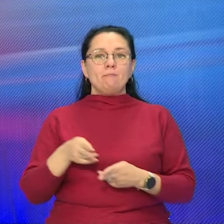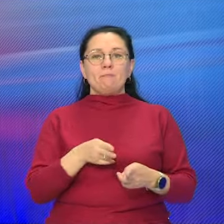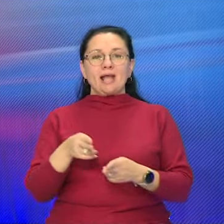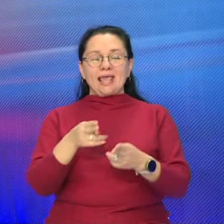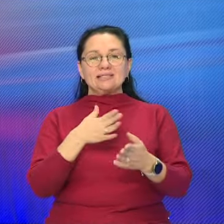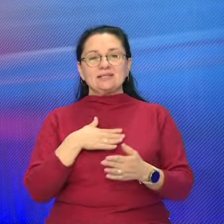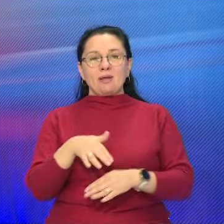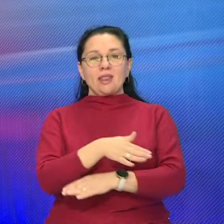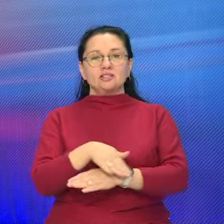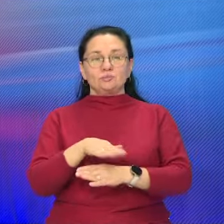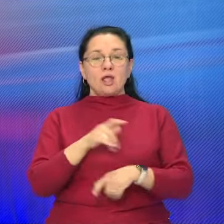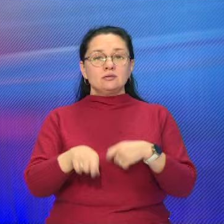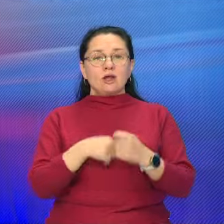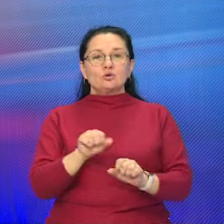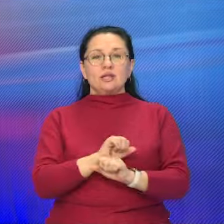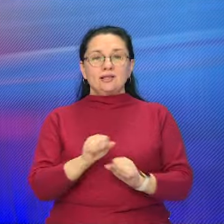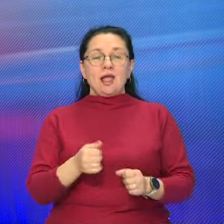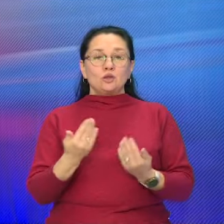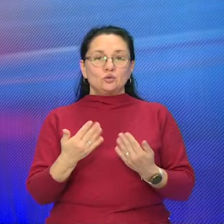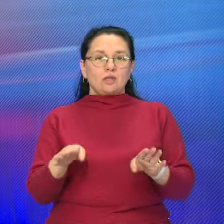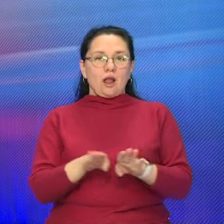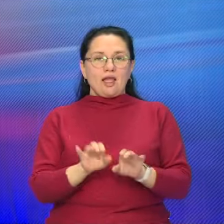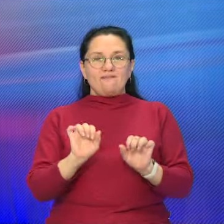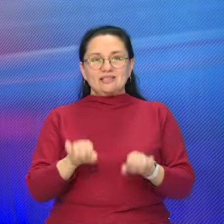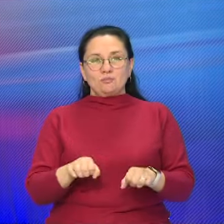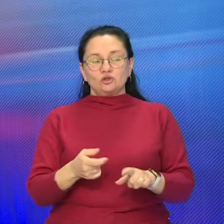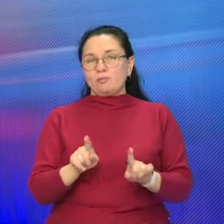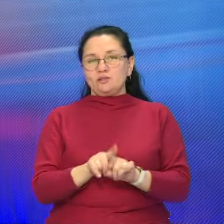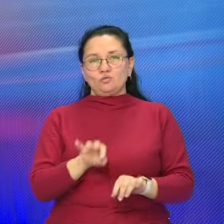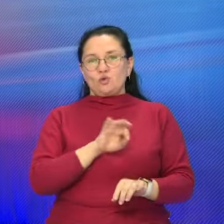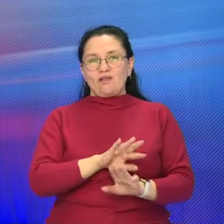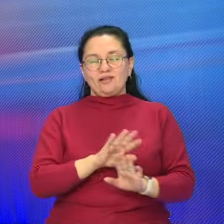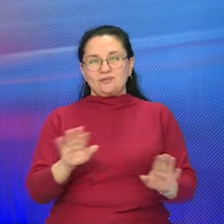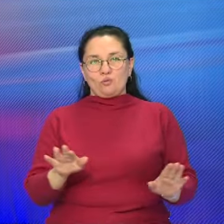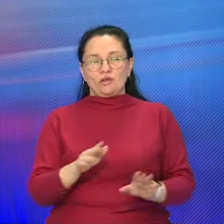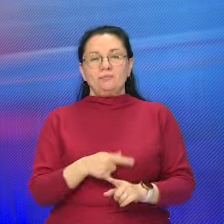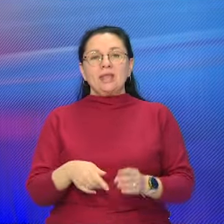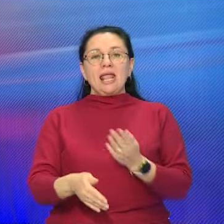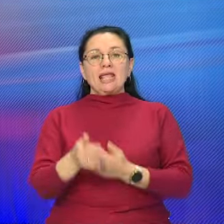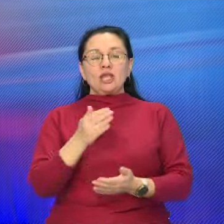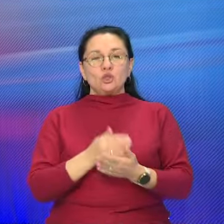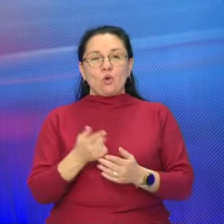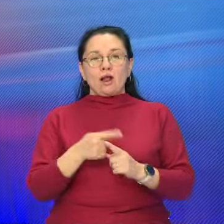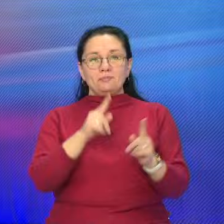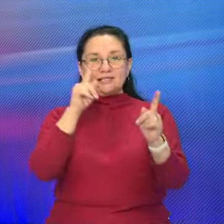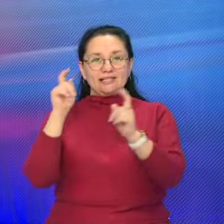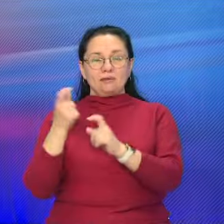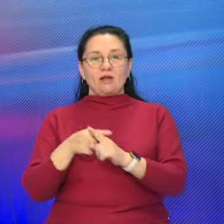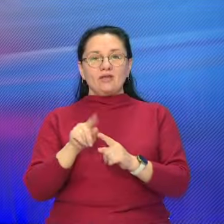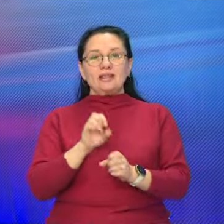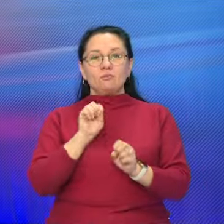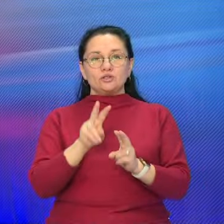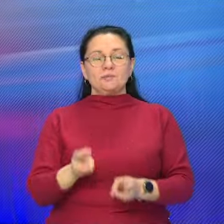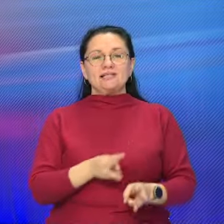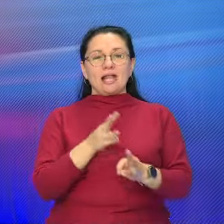Нельзя же нарушать. А тут предоставилась такая возможность, почему бы этим не воспользоваться. Выником шматдзённых здымков станет промо-ролик, які